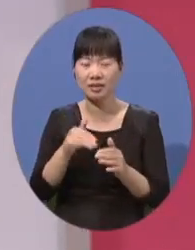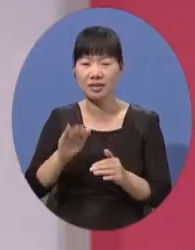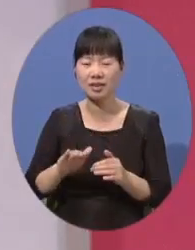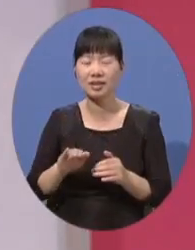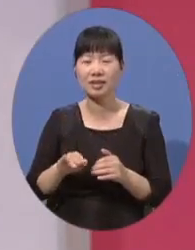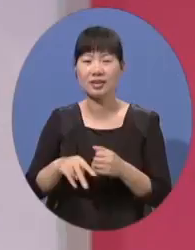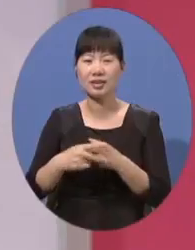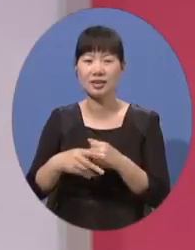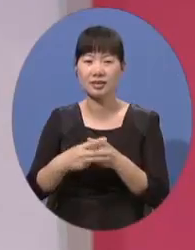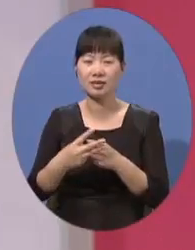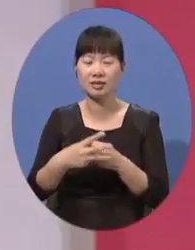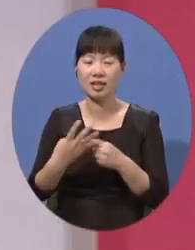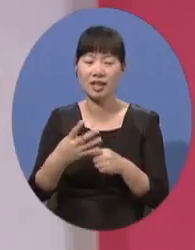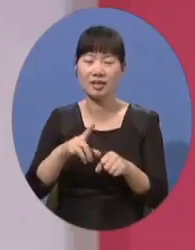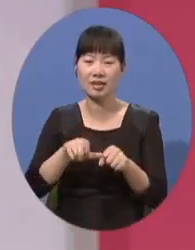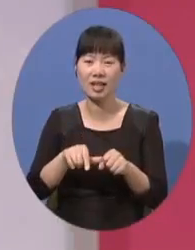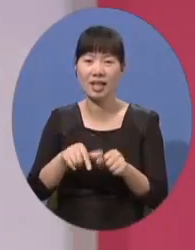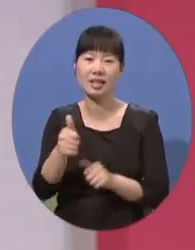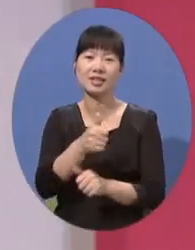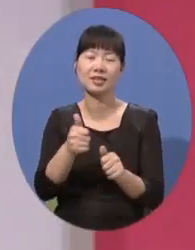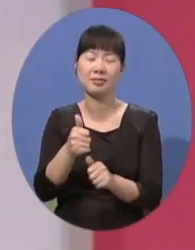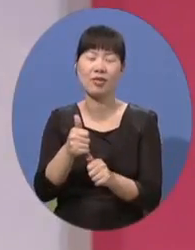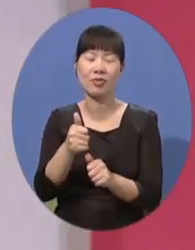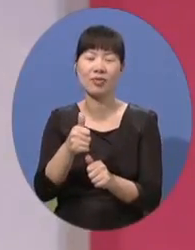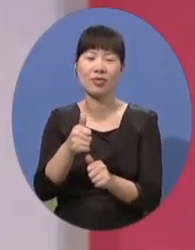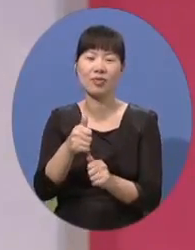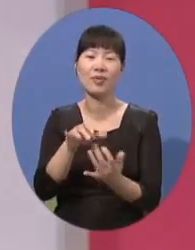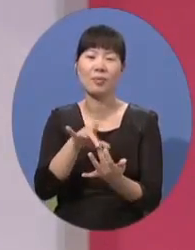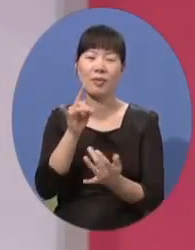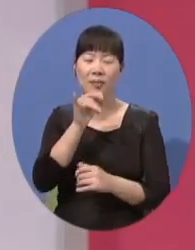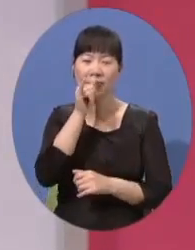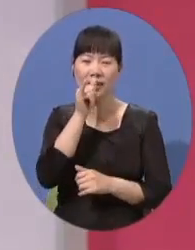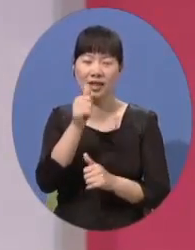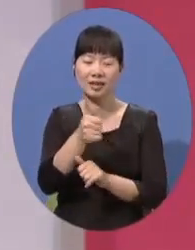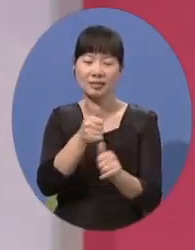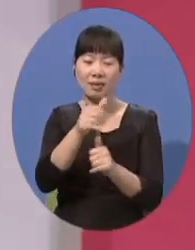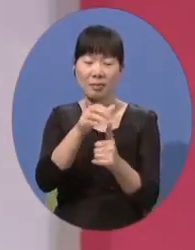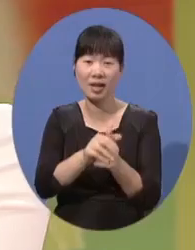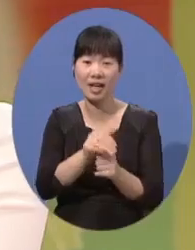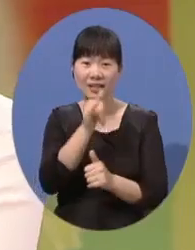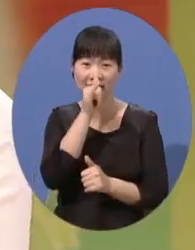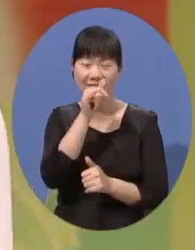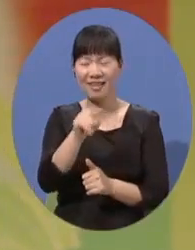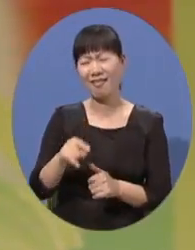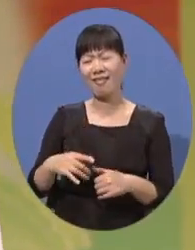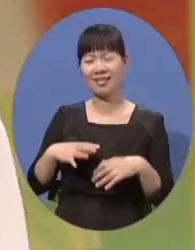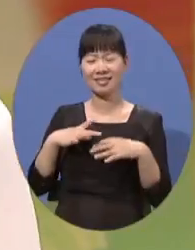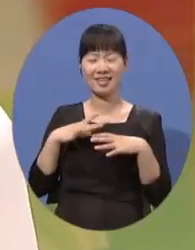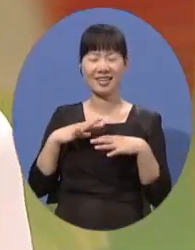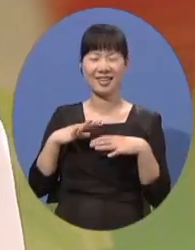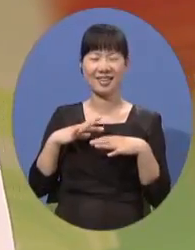꼭 2학년, 3학년, 4학년 때 임원을 해오더라고요. 그래서 임원을 하면 이런 자랑이네요.